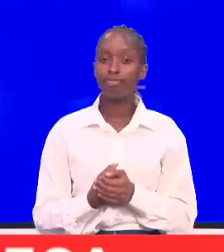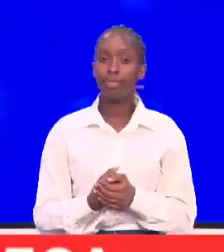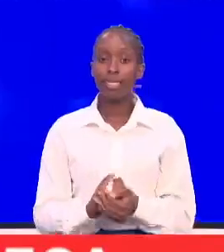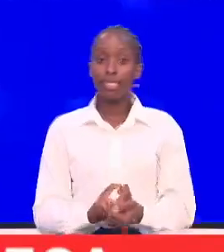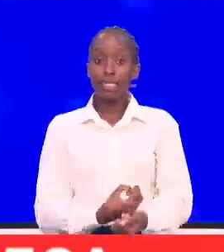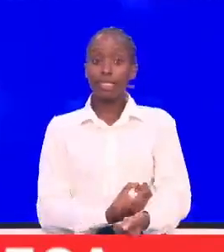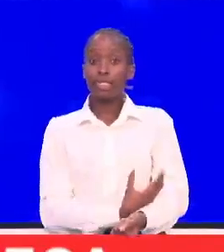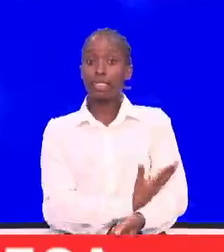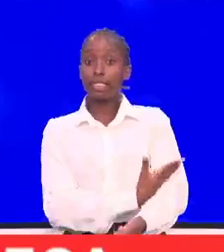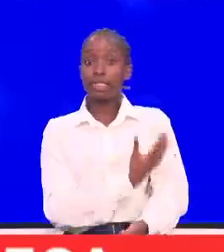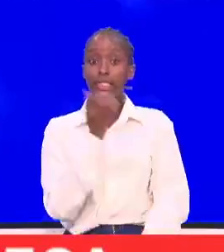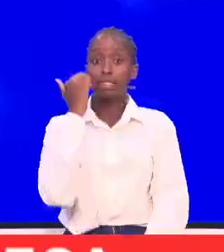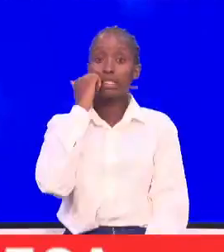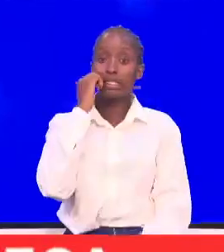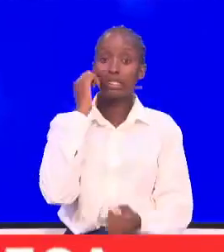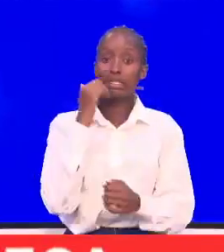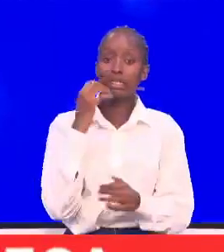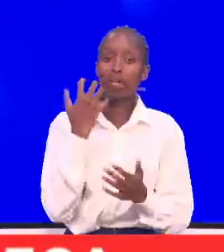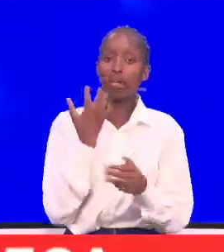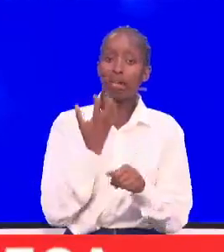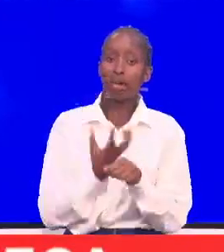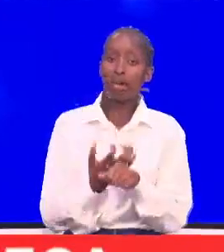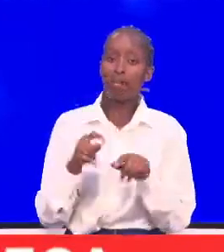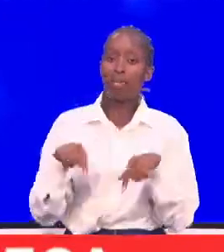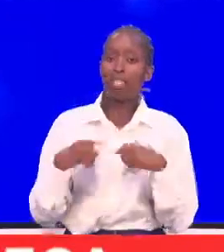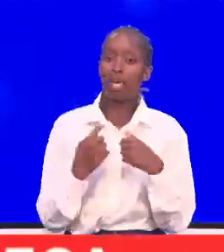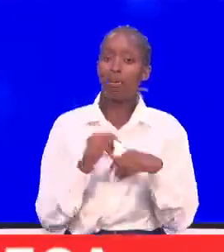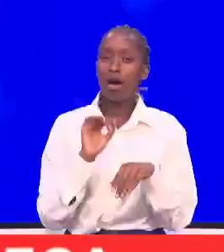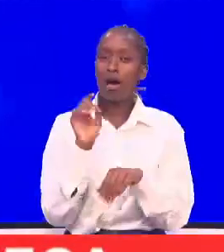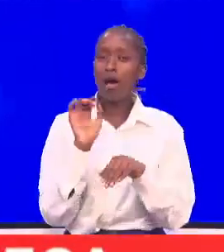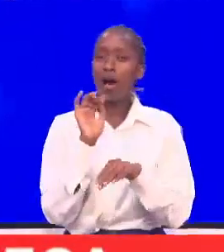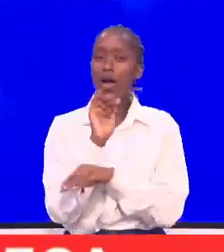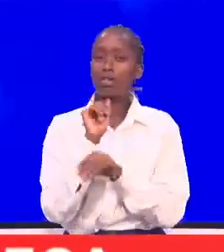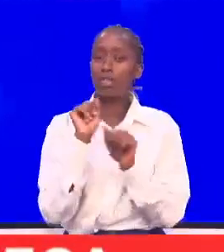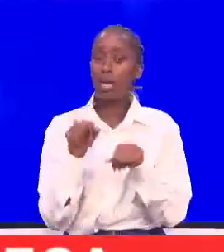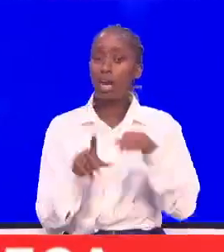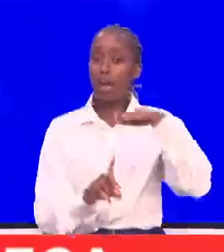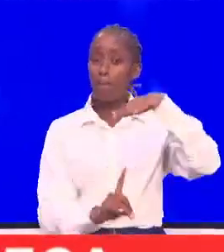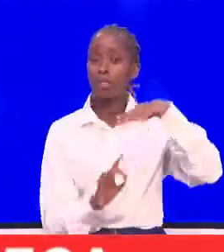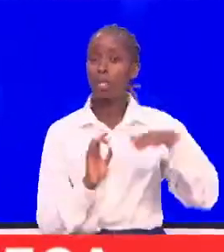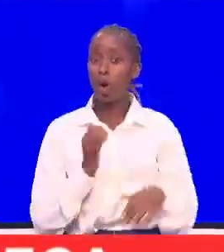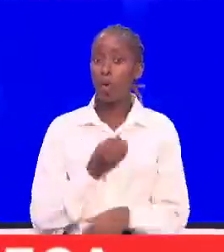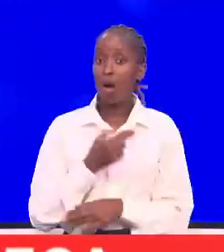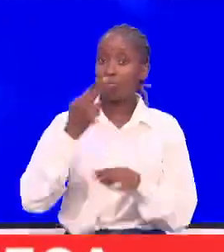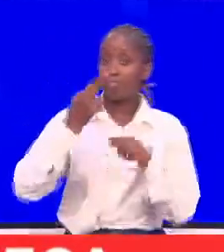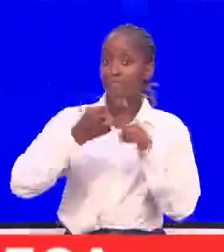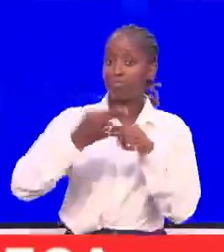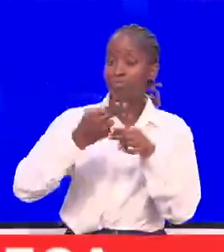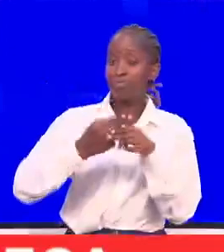ili waziri wetu na Komicha ameweza kuzindua